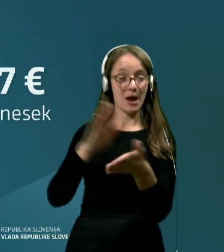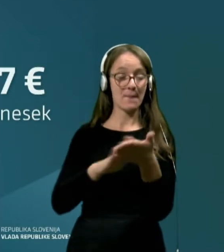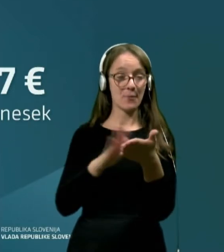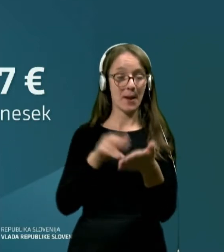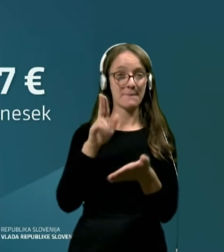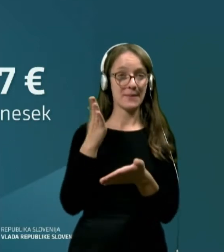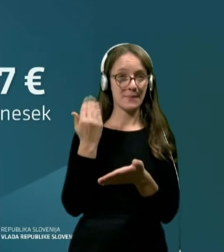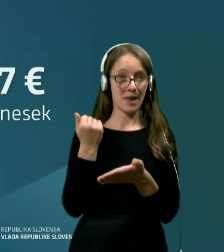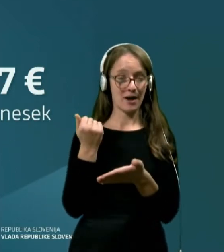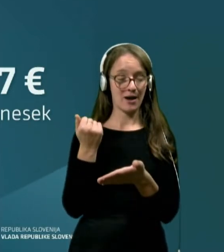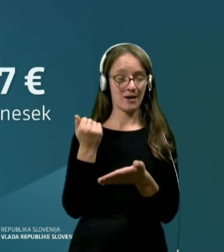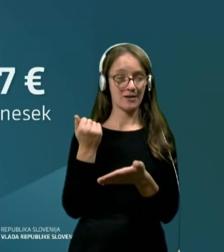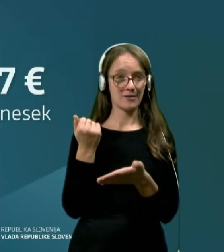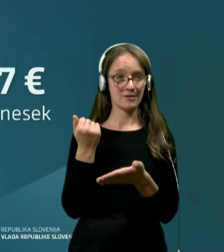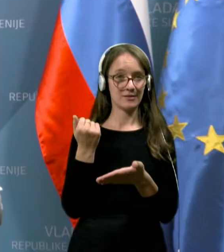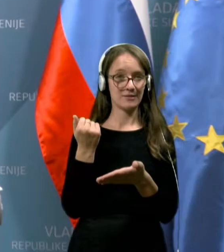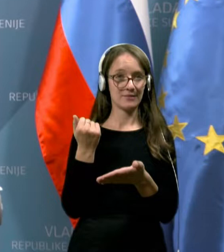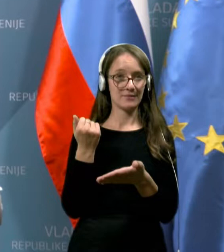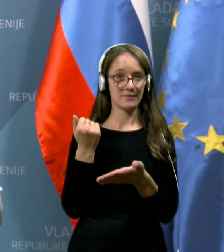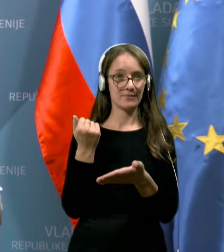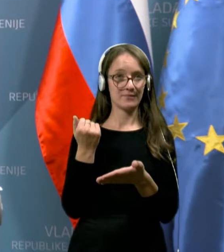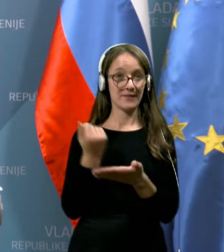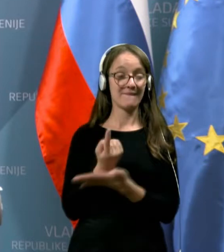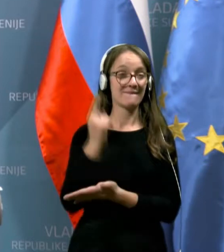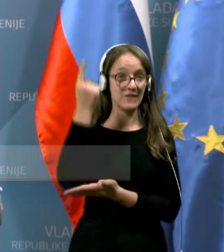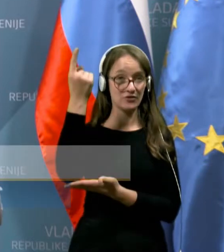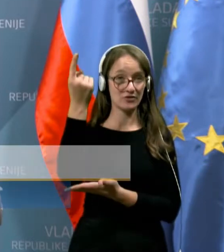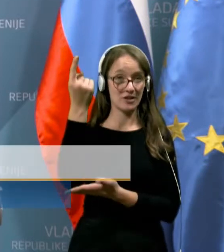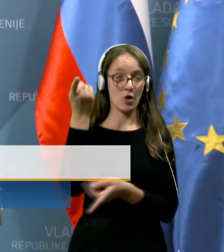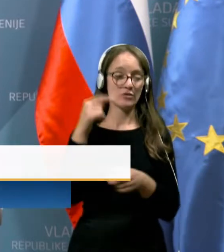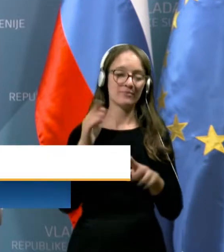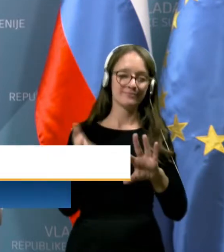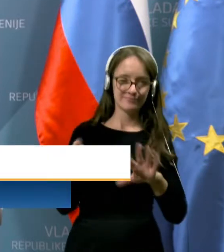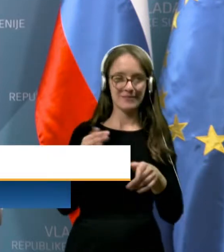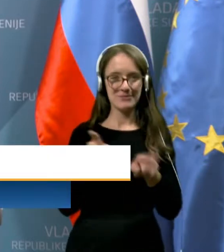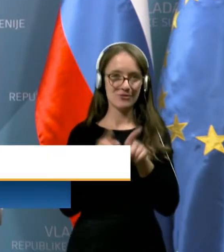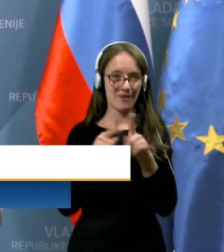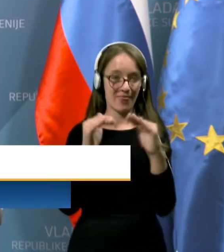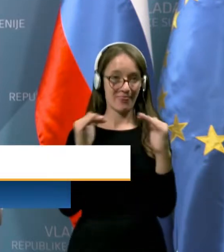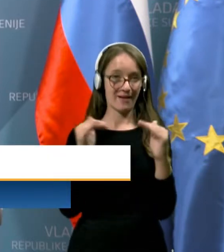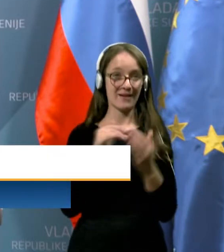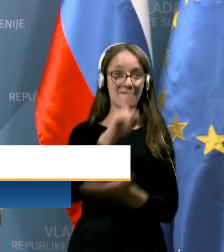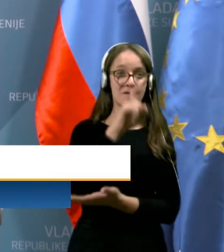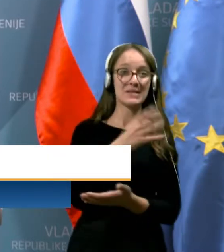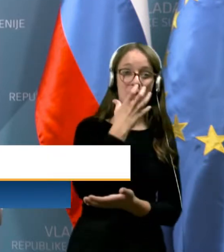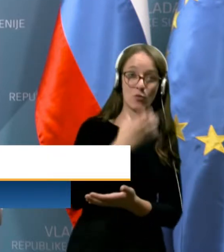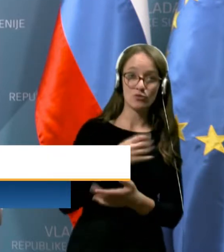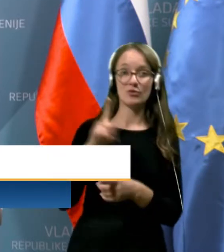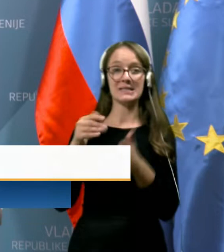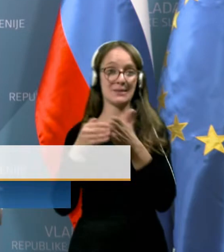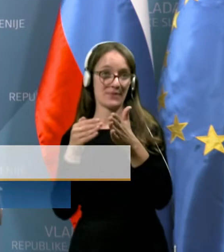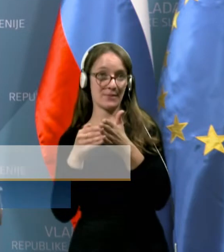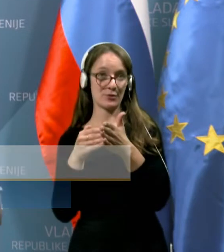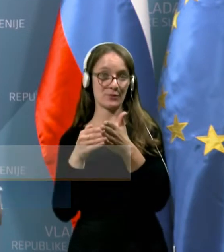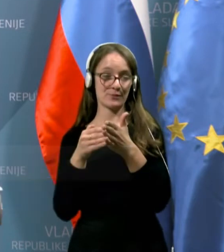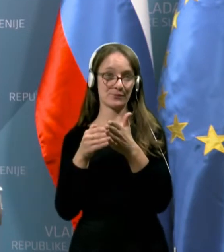višja oziroma približno enaka v mesecu augusto in septembro,